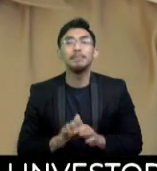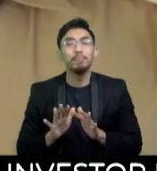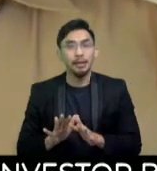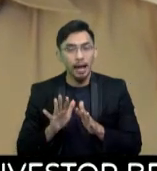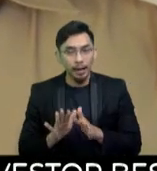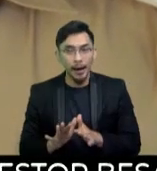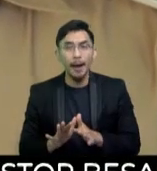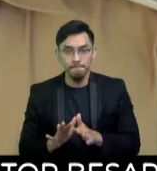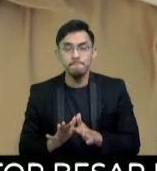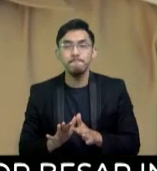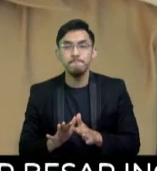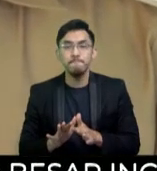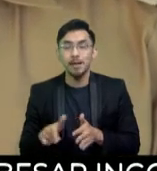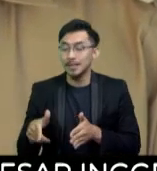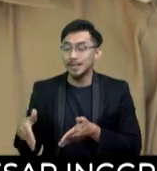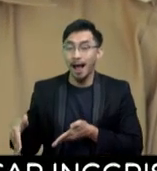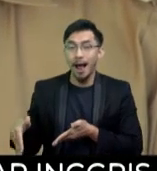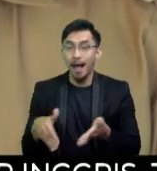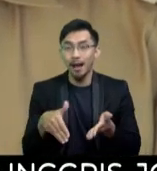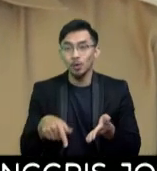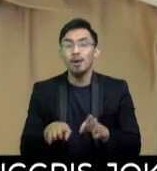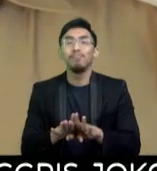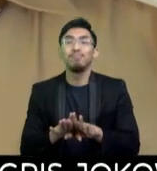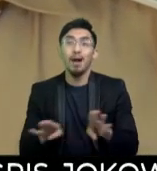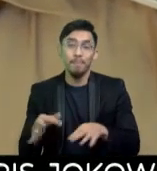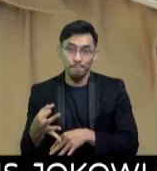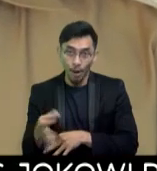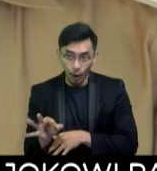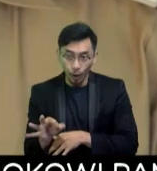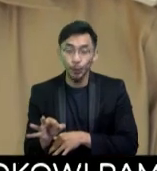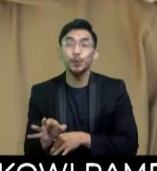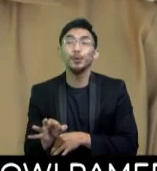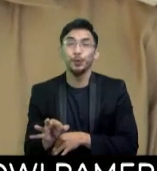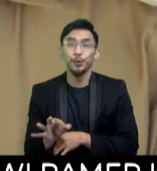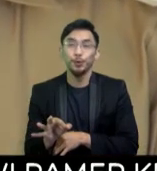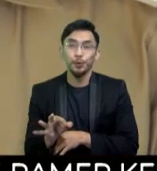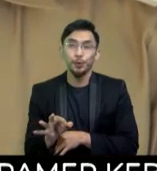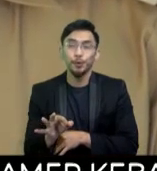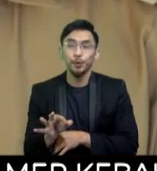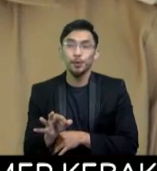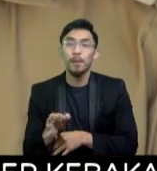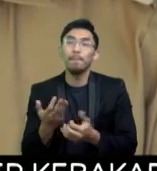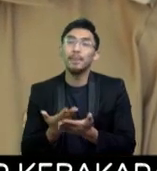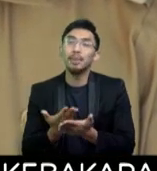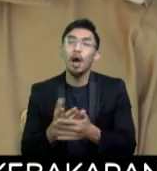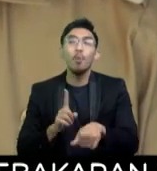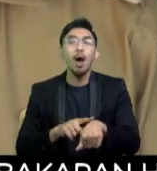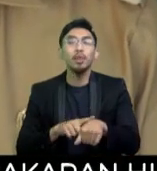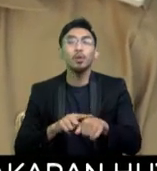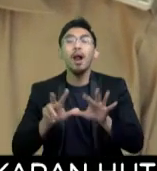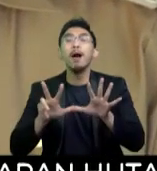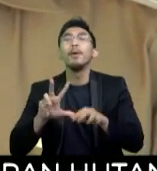darurat jalan, jadi nanti akan disiapkan juga, dia meminta waktu 8 bulan untuk memberikan jalan